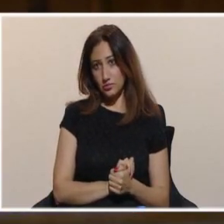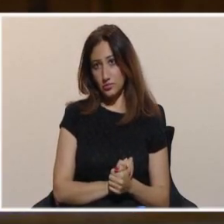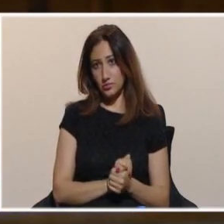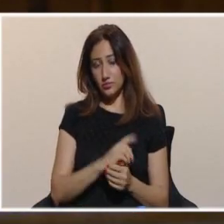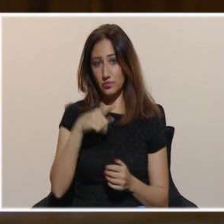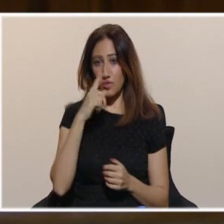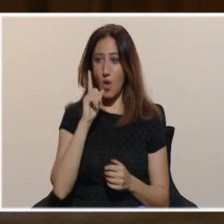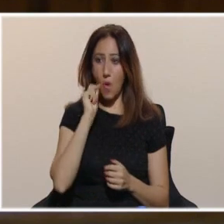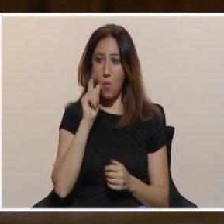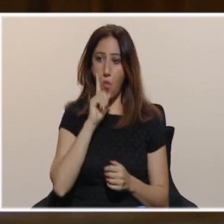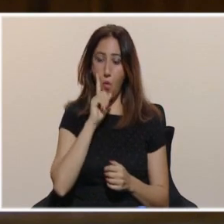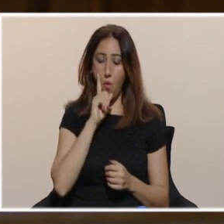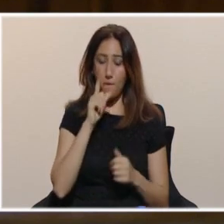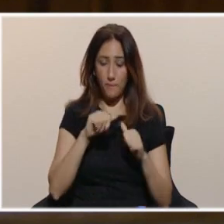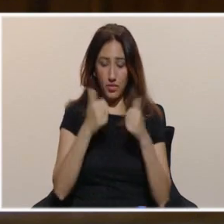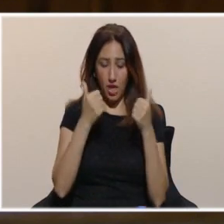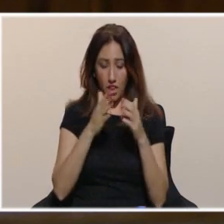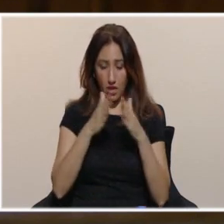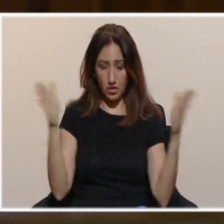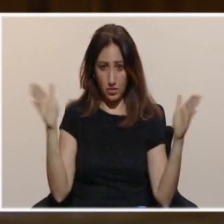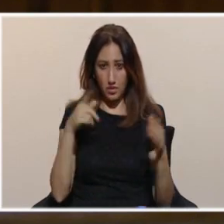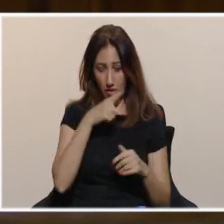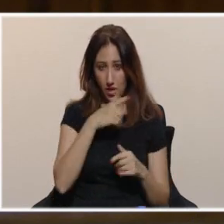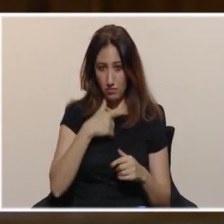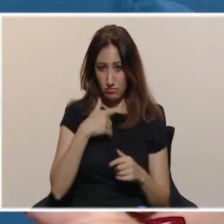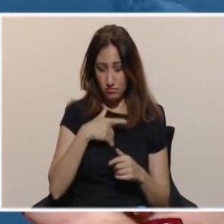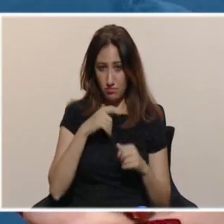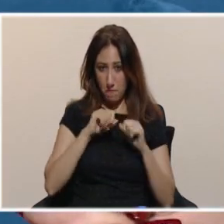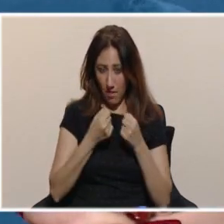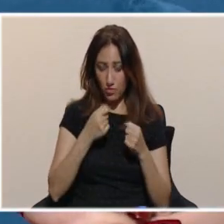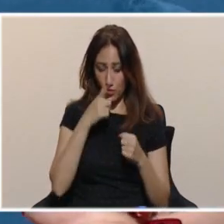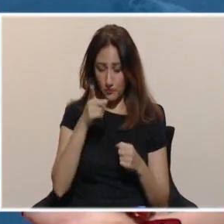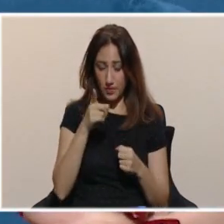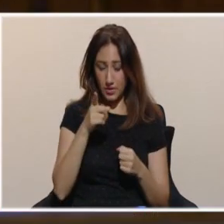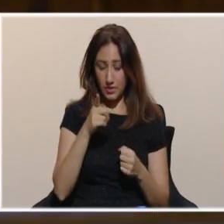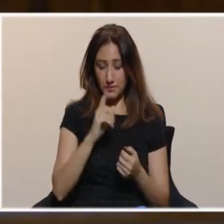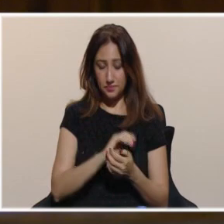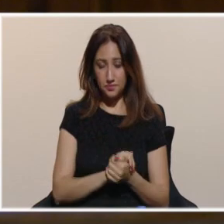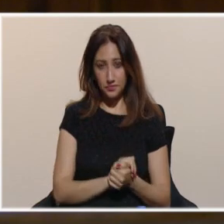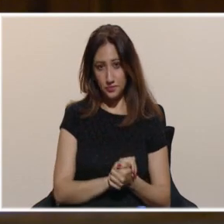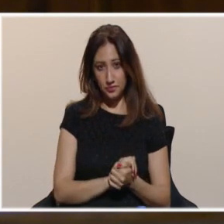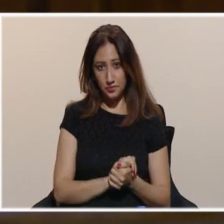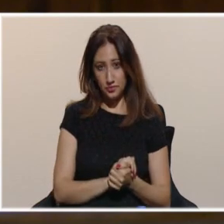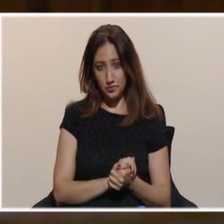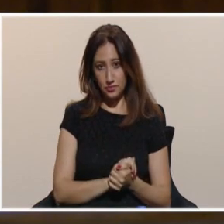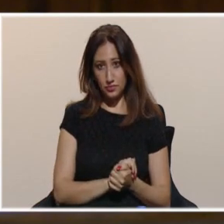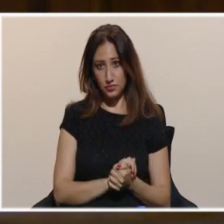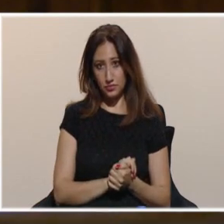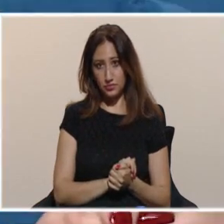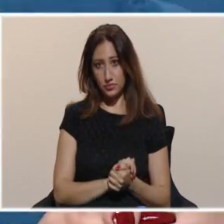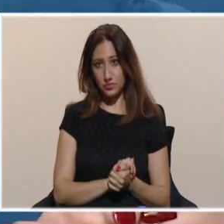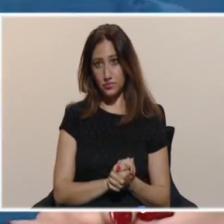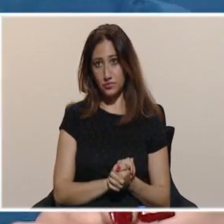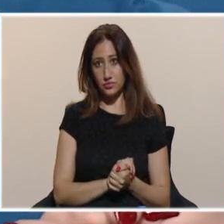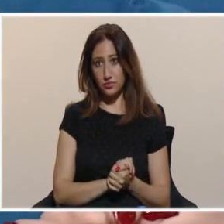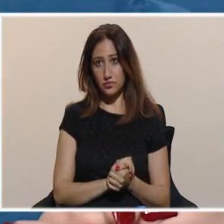عن الوالدة عمل شرخ في حياتك انت شخصيا؟ هم انفصلوا في سن مبكرة ولا في سن كبيرة؟ بابي